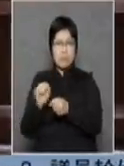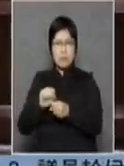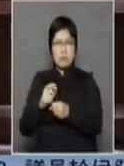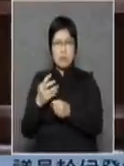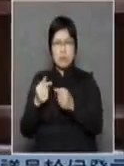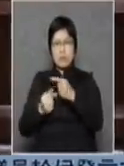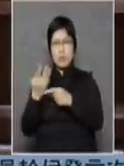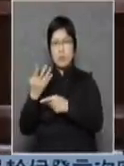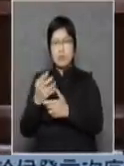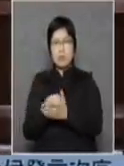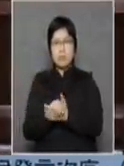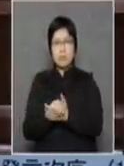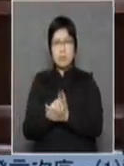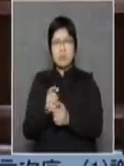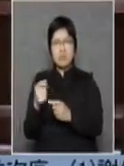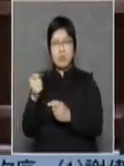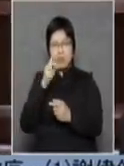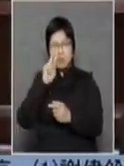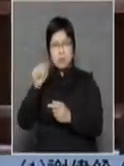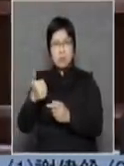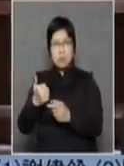40%，而且是立竿見影。